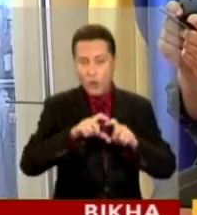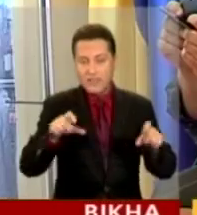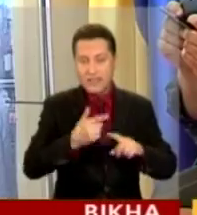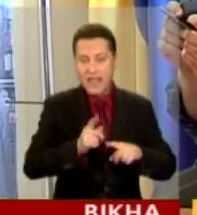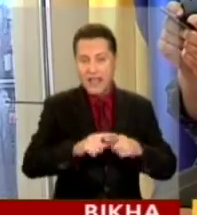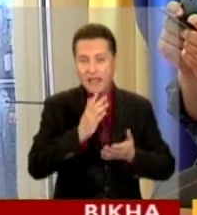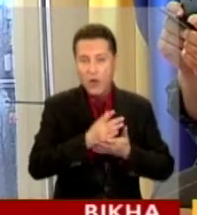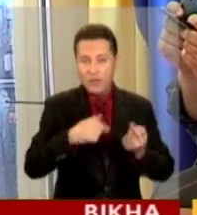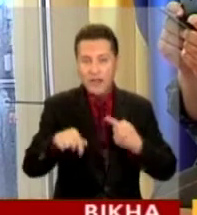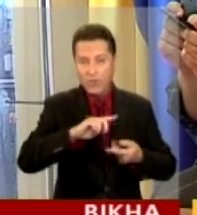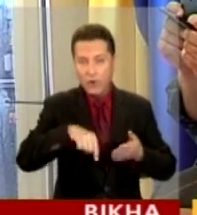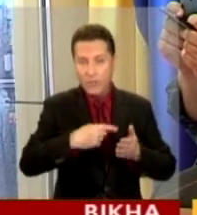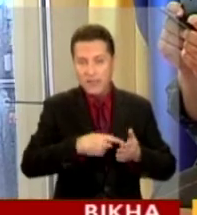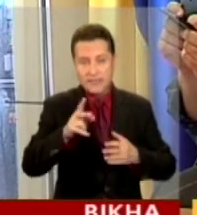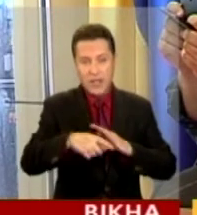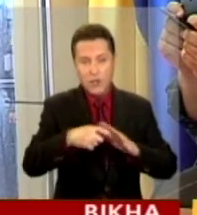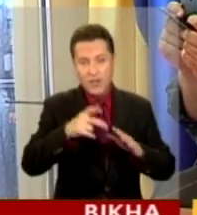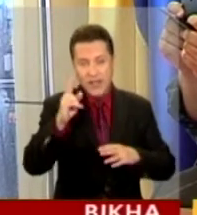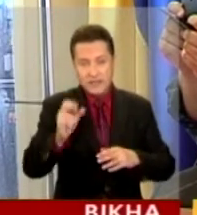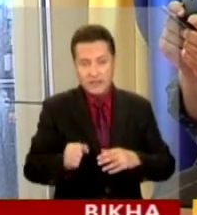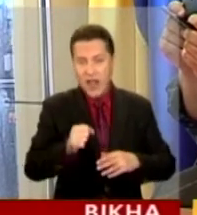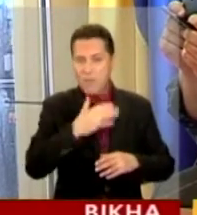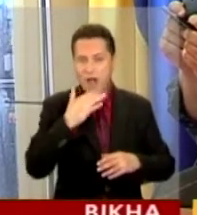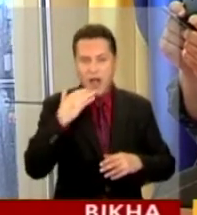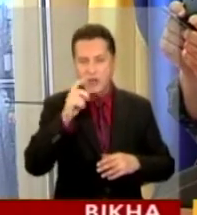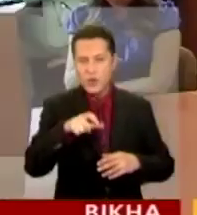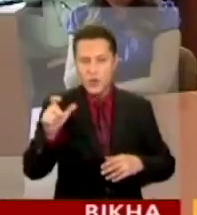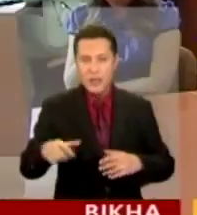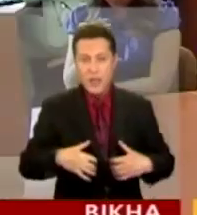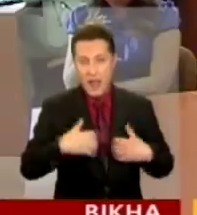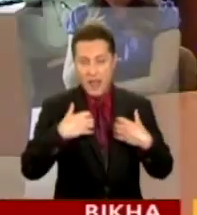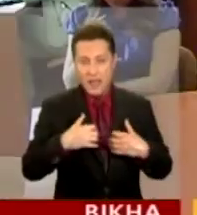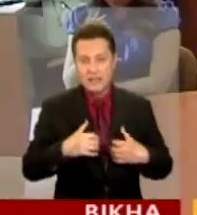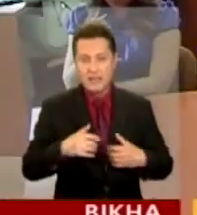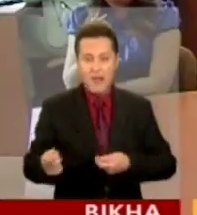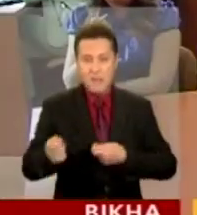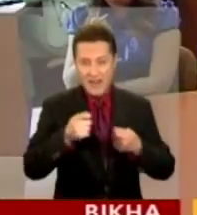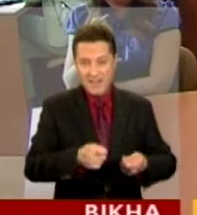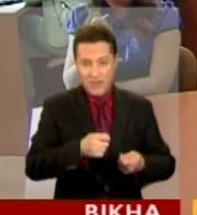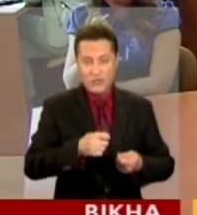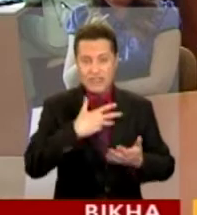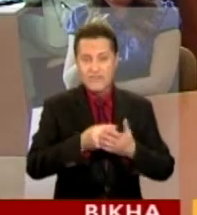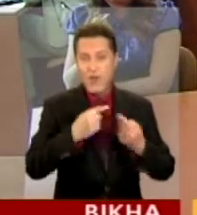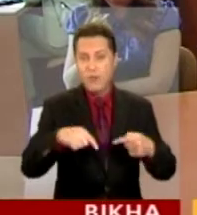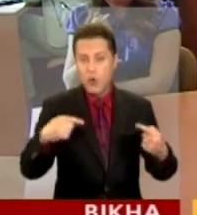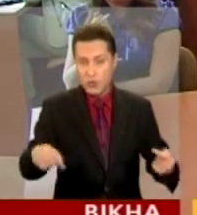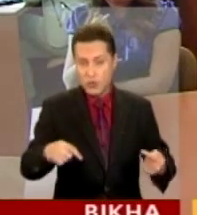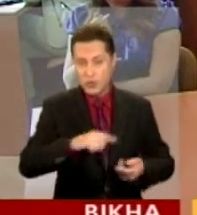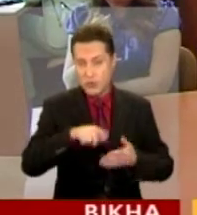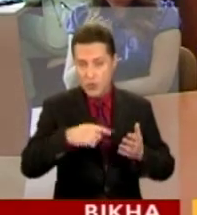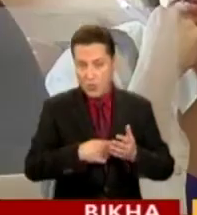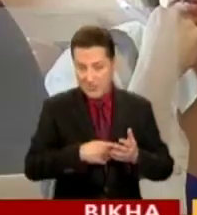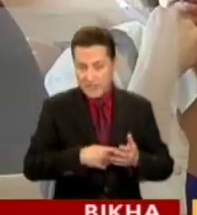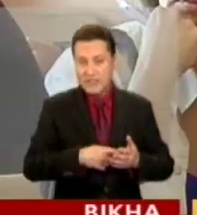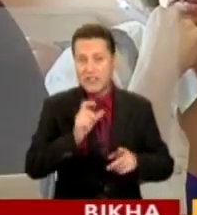знаходяться навколо міста Донецька, дуже багато підприємців просто бояться вести свою продукцію до міста. І за словами